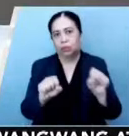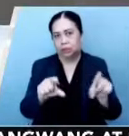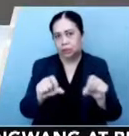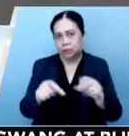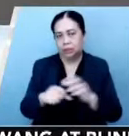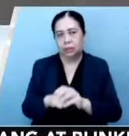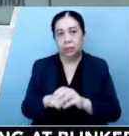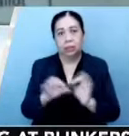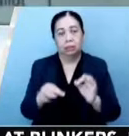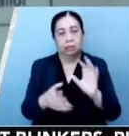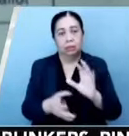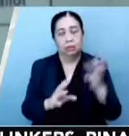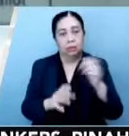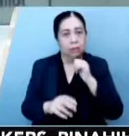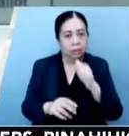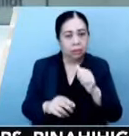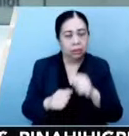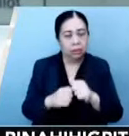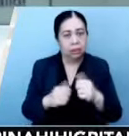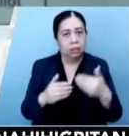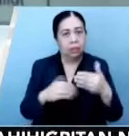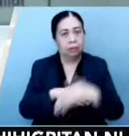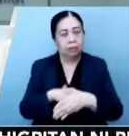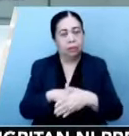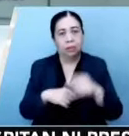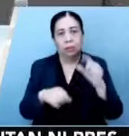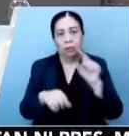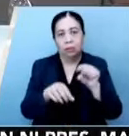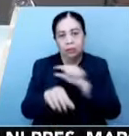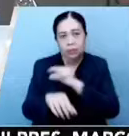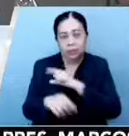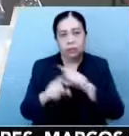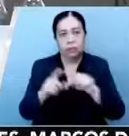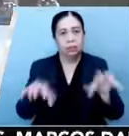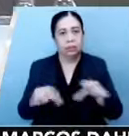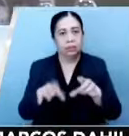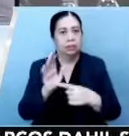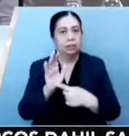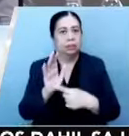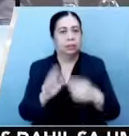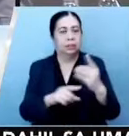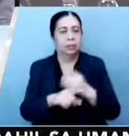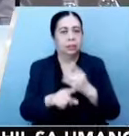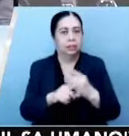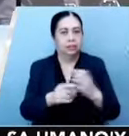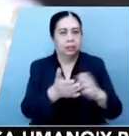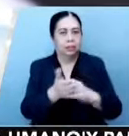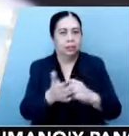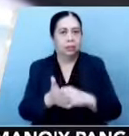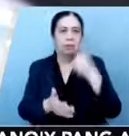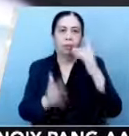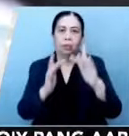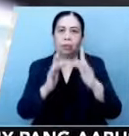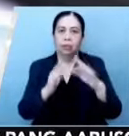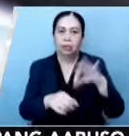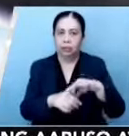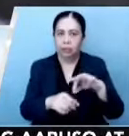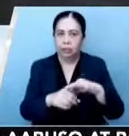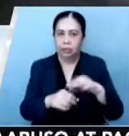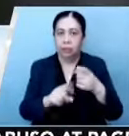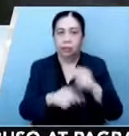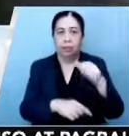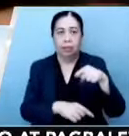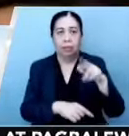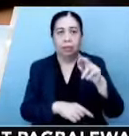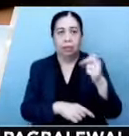sa post-qualification activity, inaasahang nitong Disyembre, sisimula ng enrollment para sa online voting. Mula sa April 11 hanggang